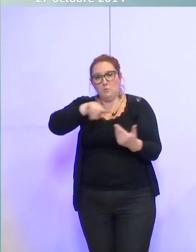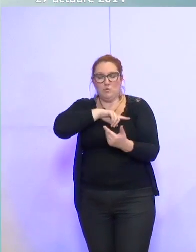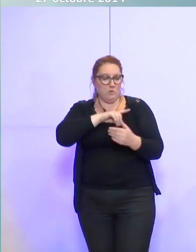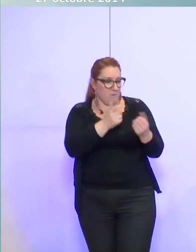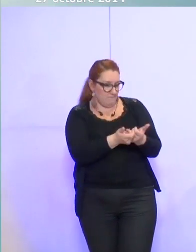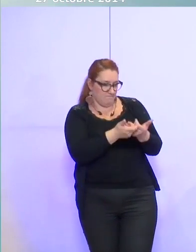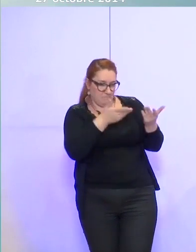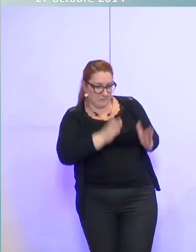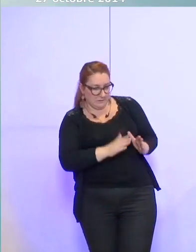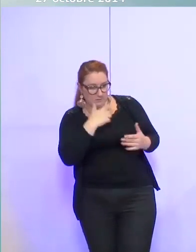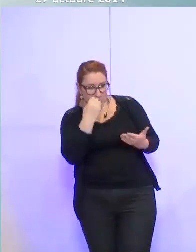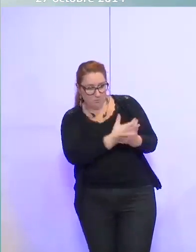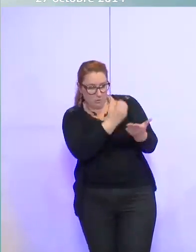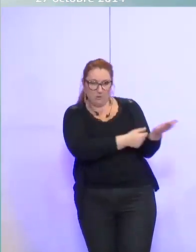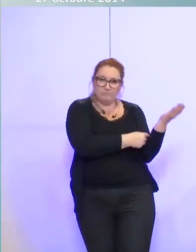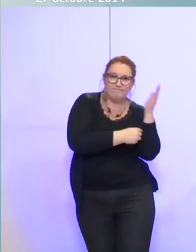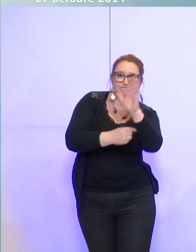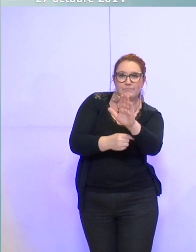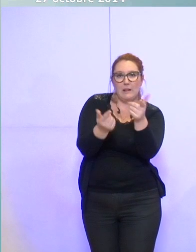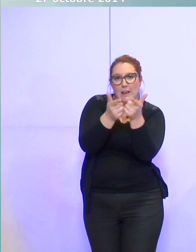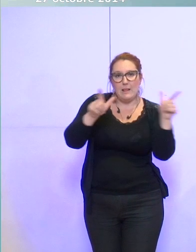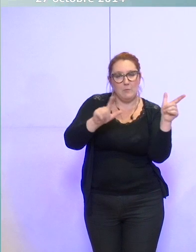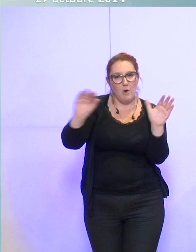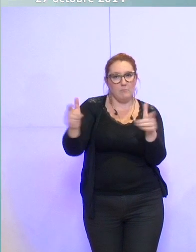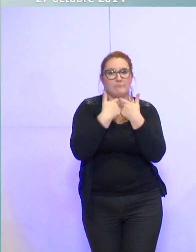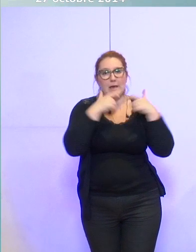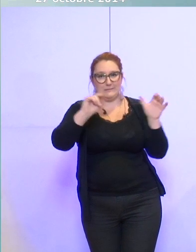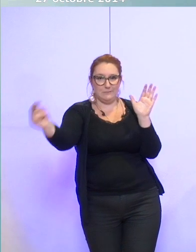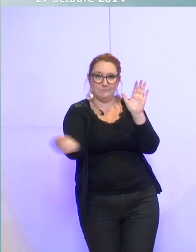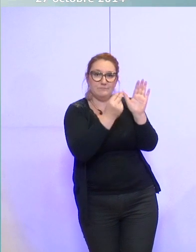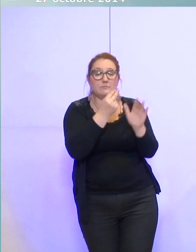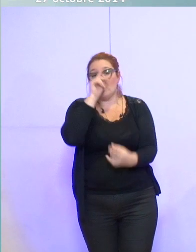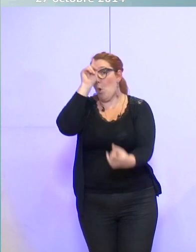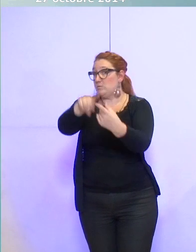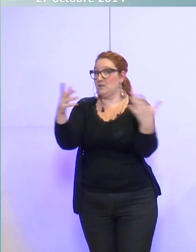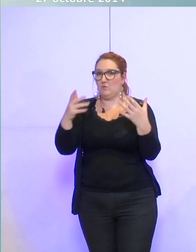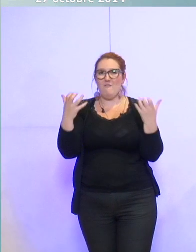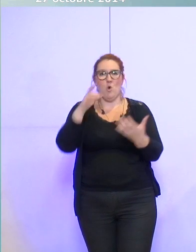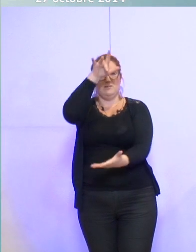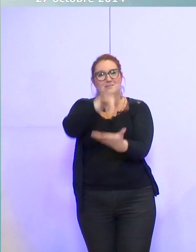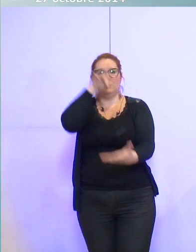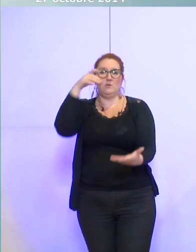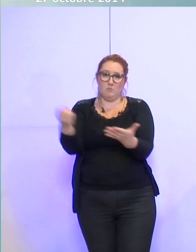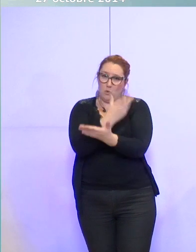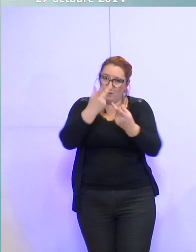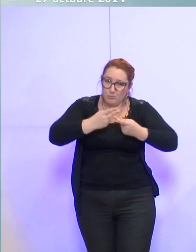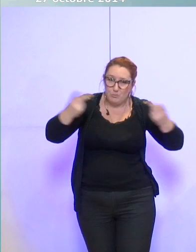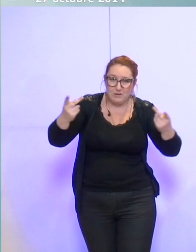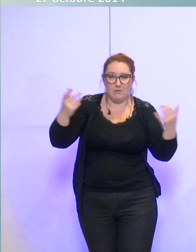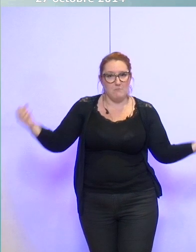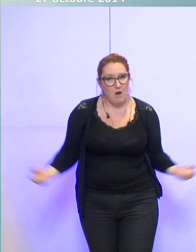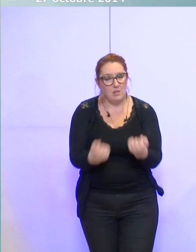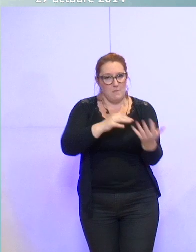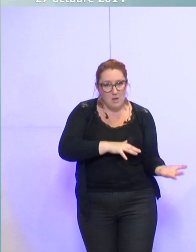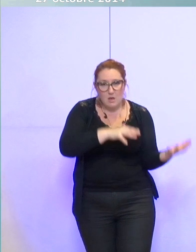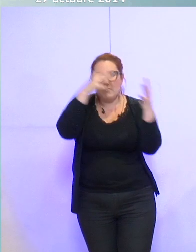de libérer certaines données. L'idée étant d'arriver à un portail des données publiques animé, évolutif, et surtout